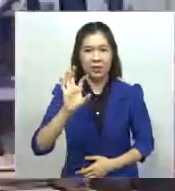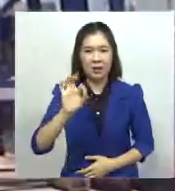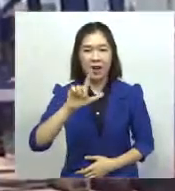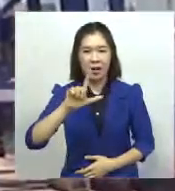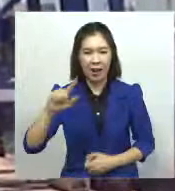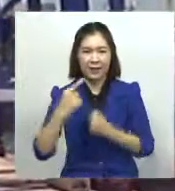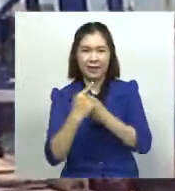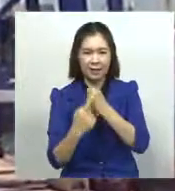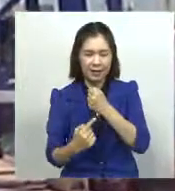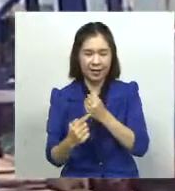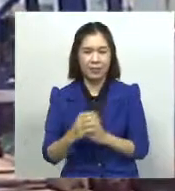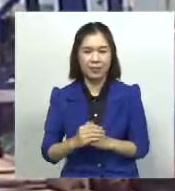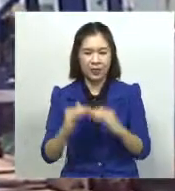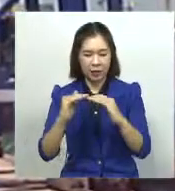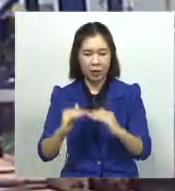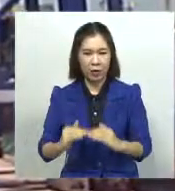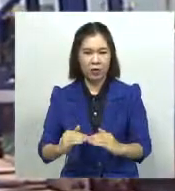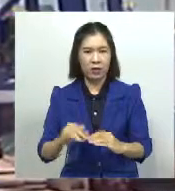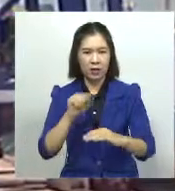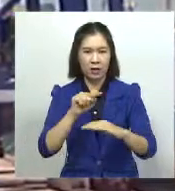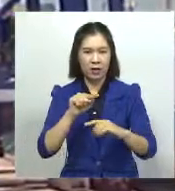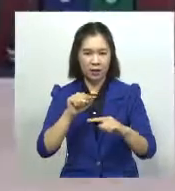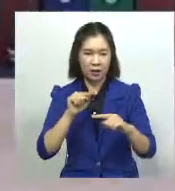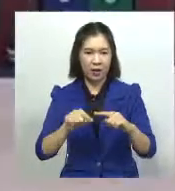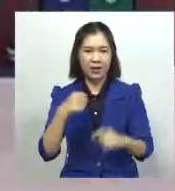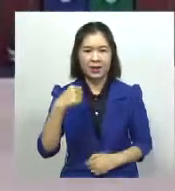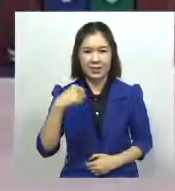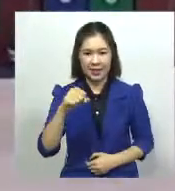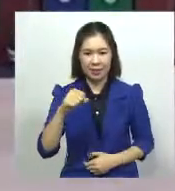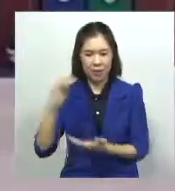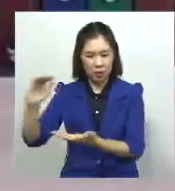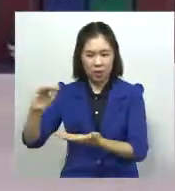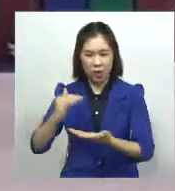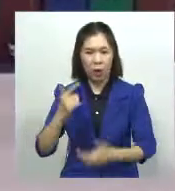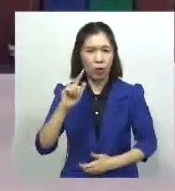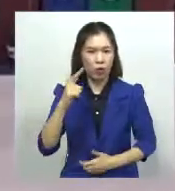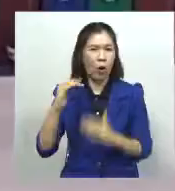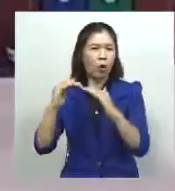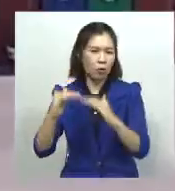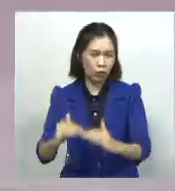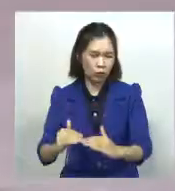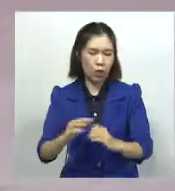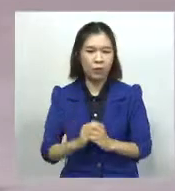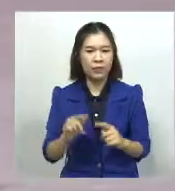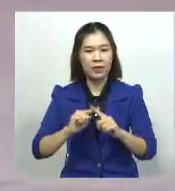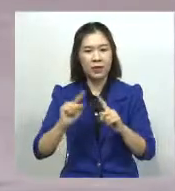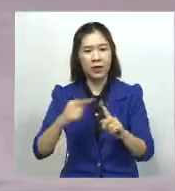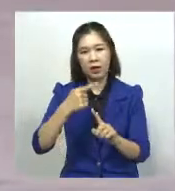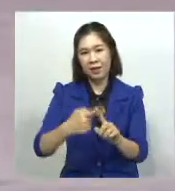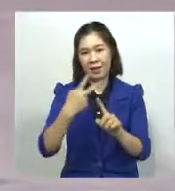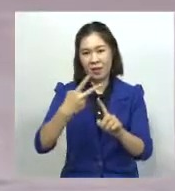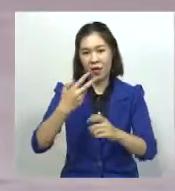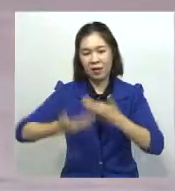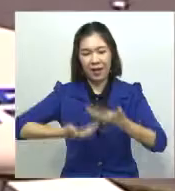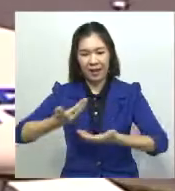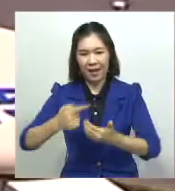17,519 ล้านเหรียญสหรัฐลดลงร้อยละ10ตามการนำเข้าทองคำที่ลดลงแต่ภาพรวมการค้าในเดือนกุมภา